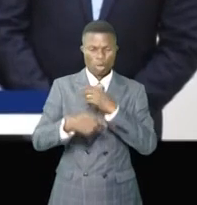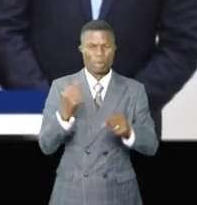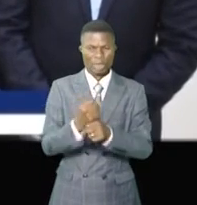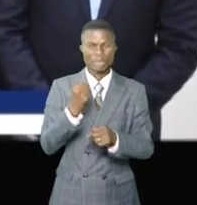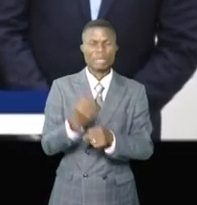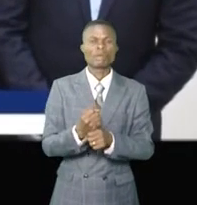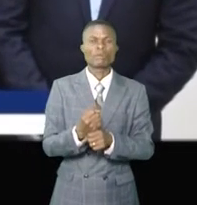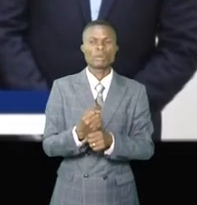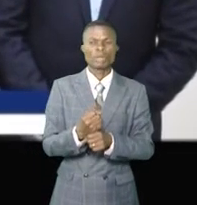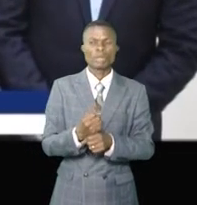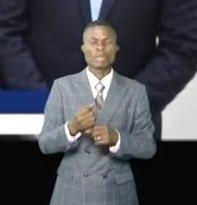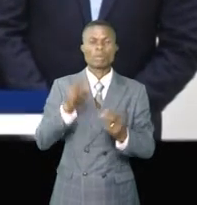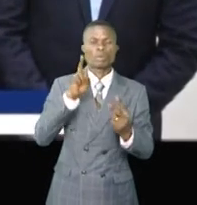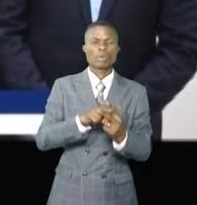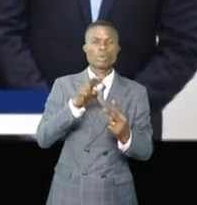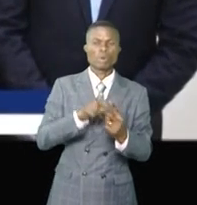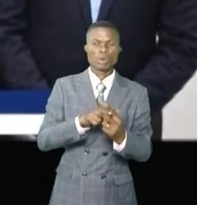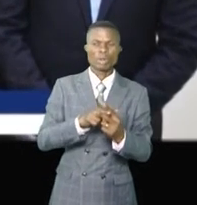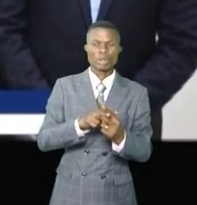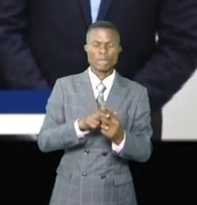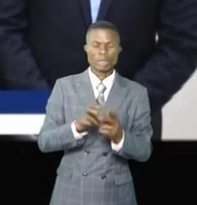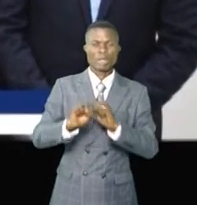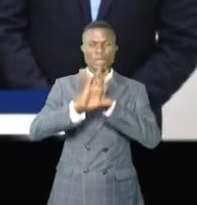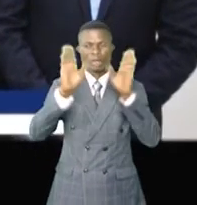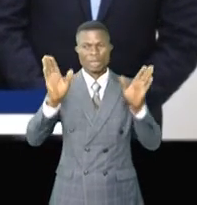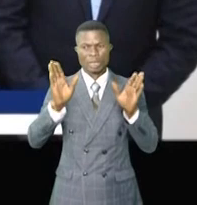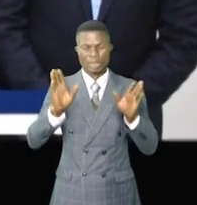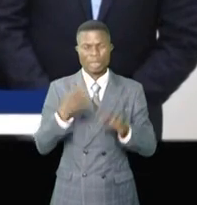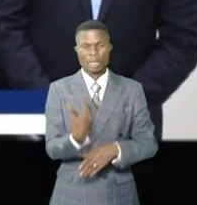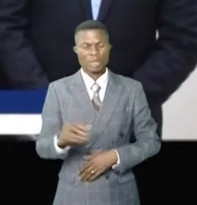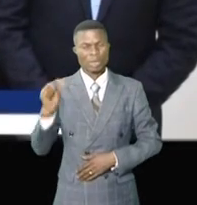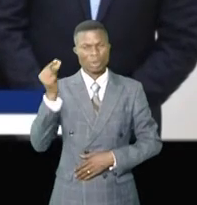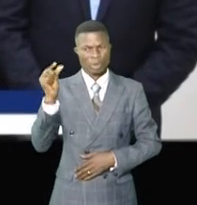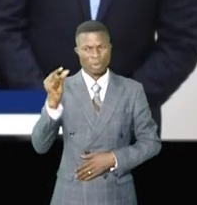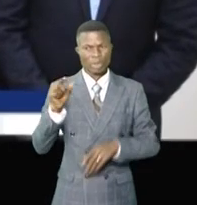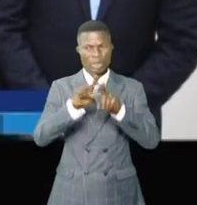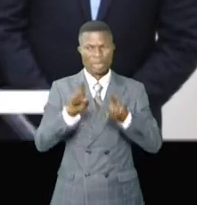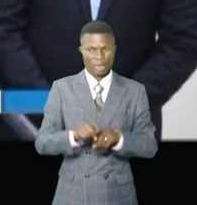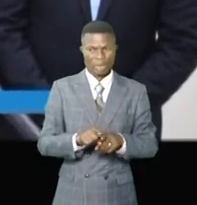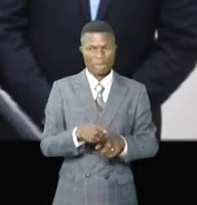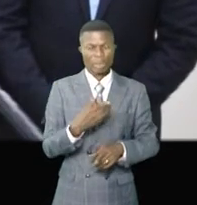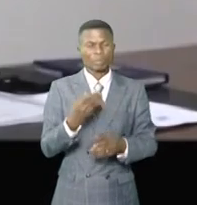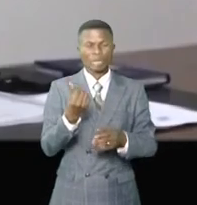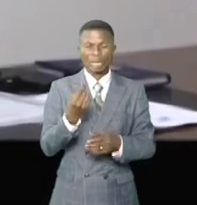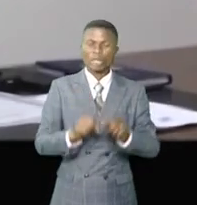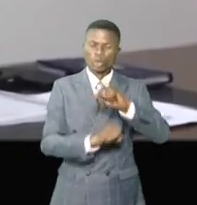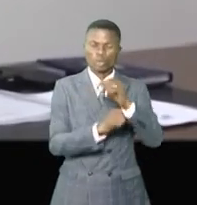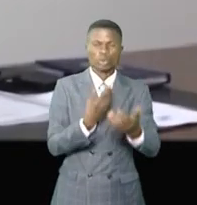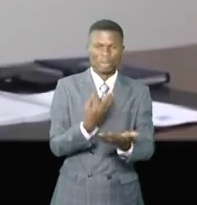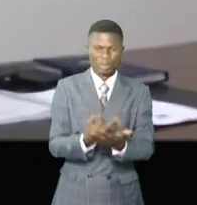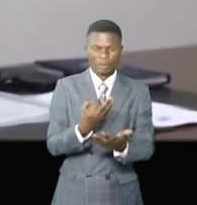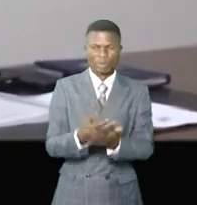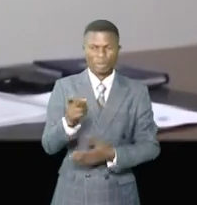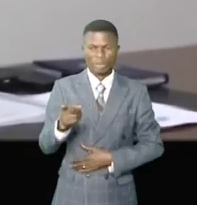opérationnel pour garantir la traçabilité des flux matières, même des flux financiers. Une bonne